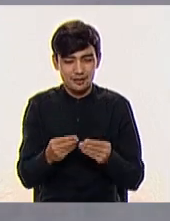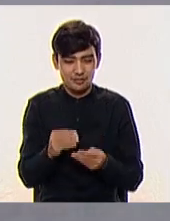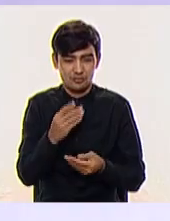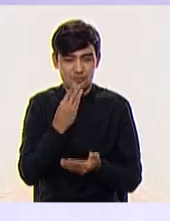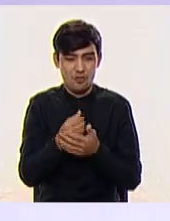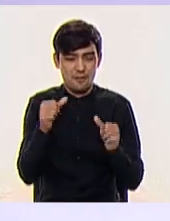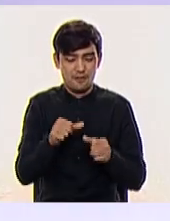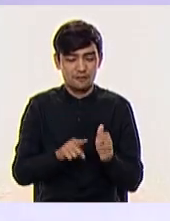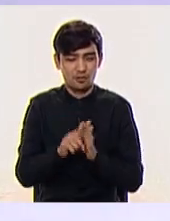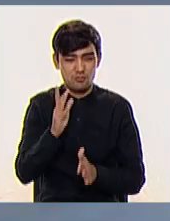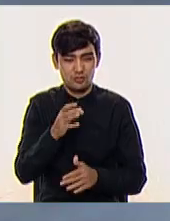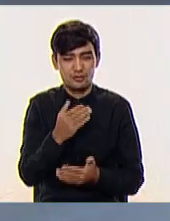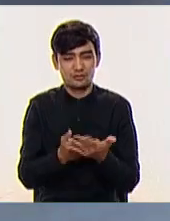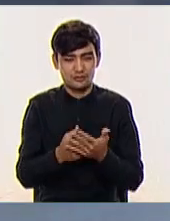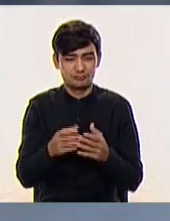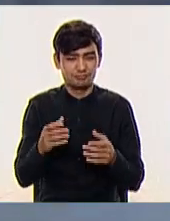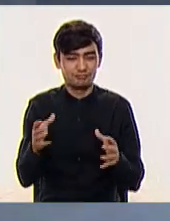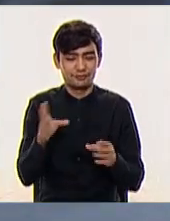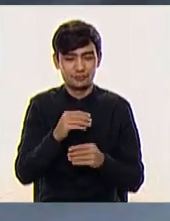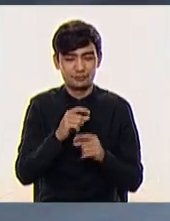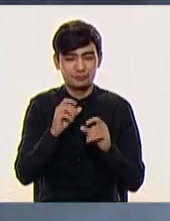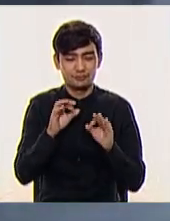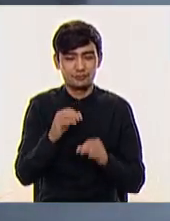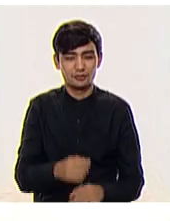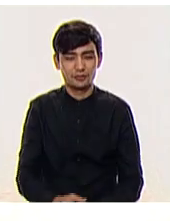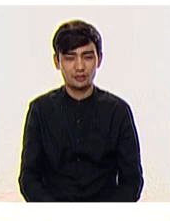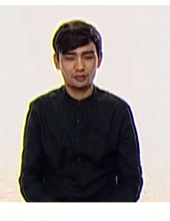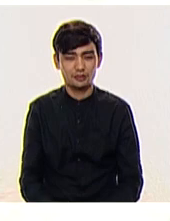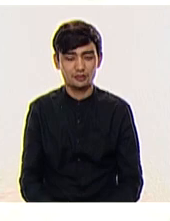свои права? О чем предупреждают спасатели?